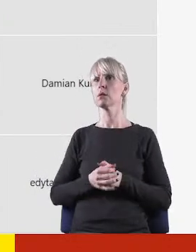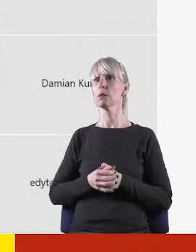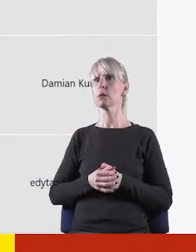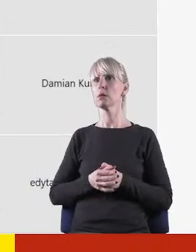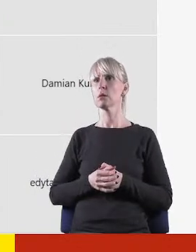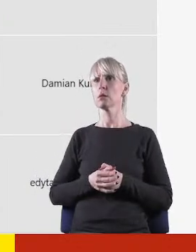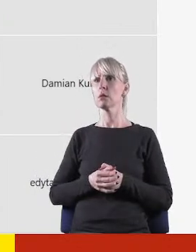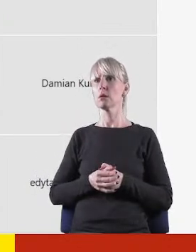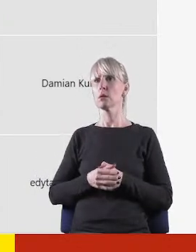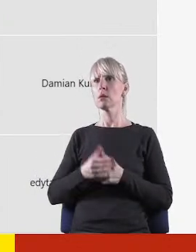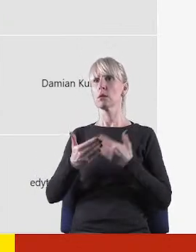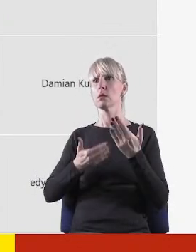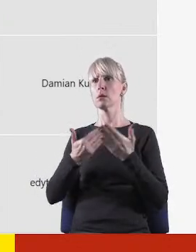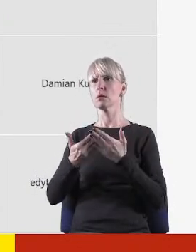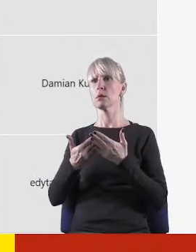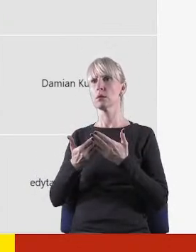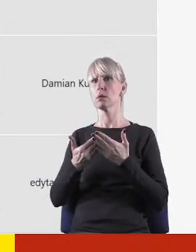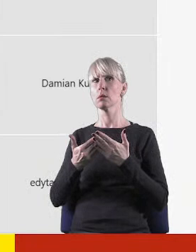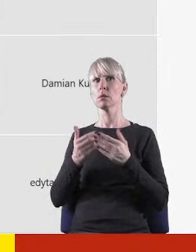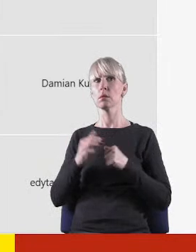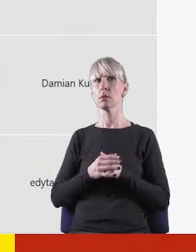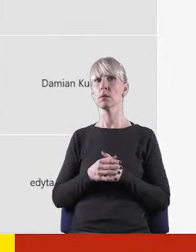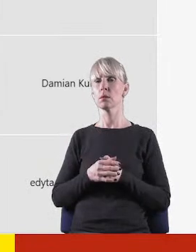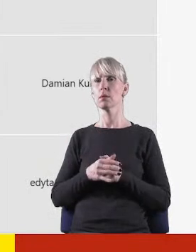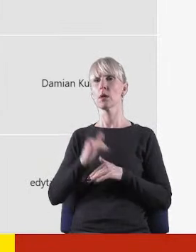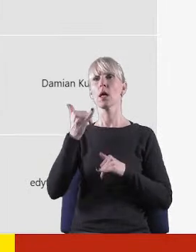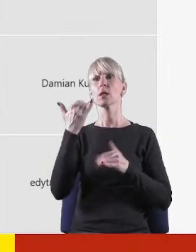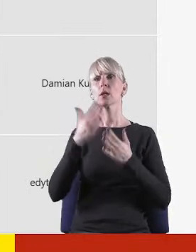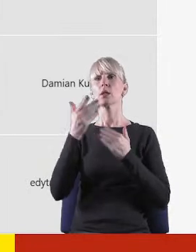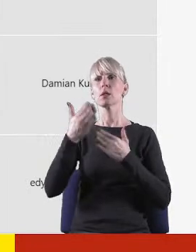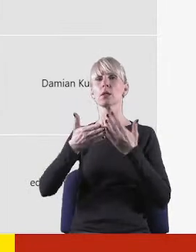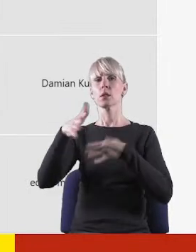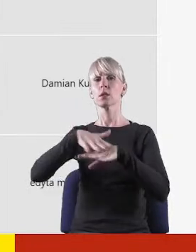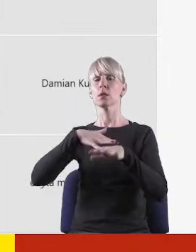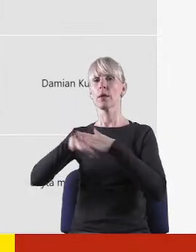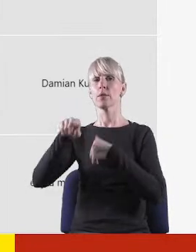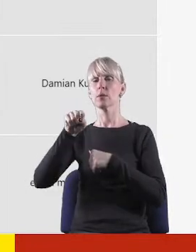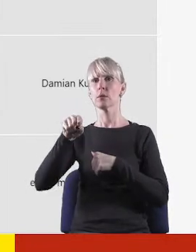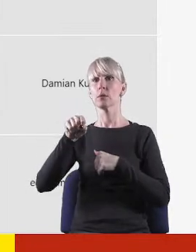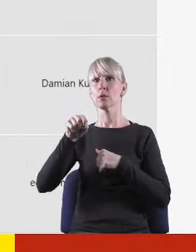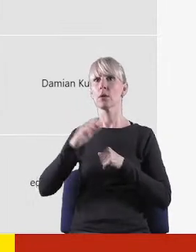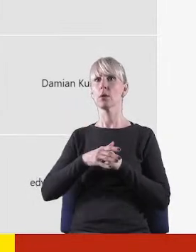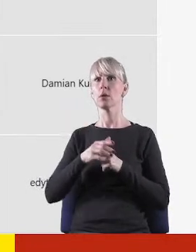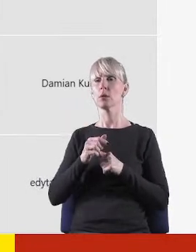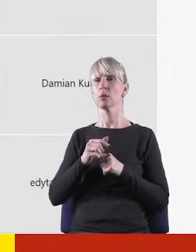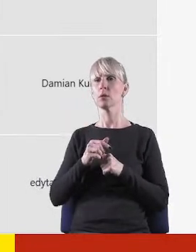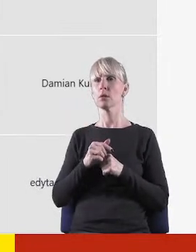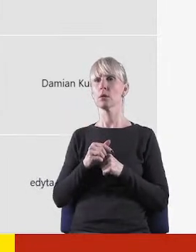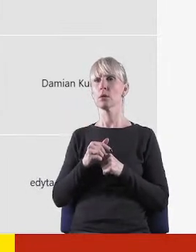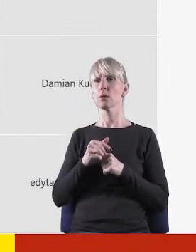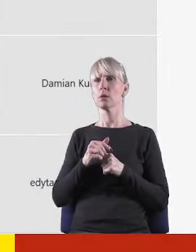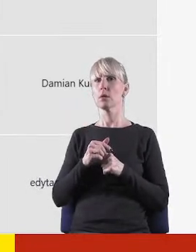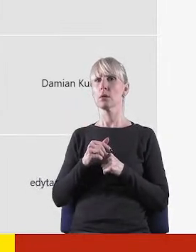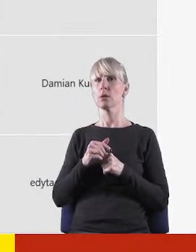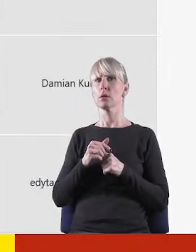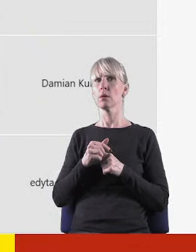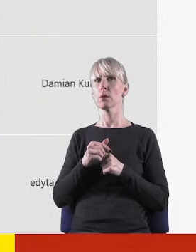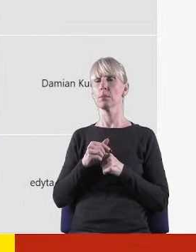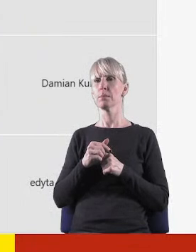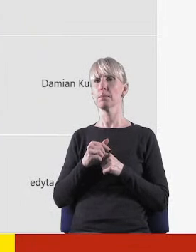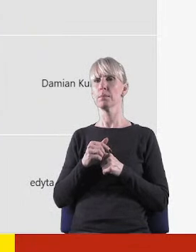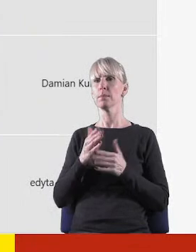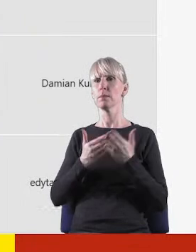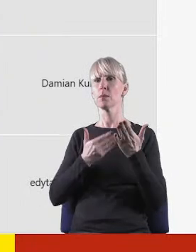jakimś czasie pytać o to, w jakim zawodzie dana osoba pracuje. Czy ten zawód jest zbieżny z osiągniętymi